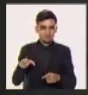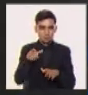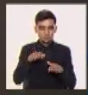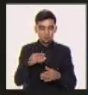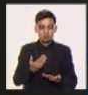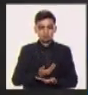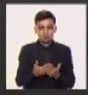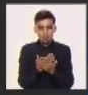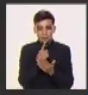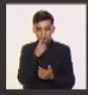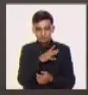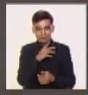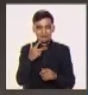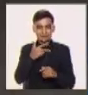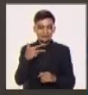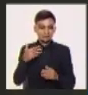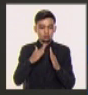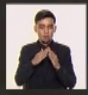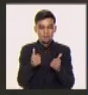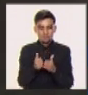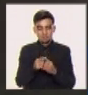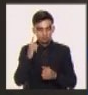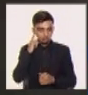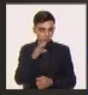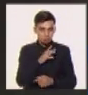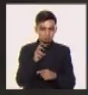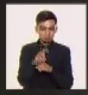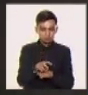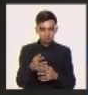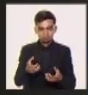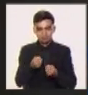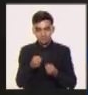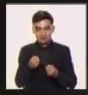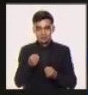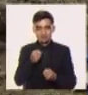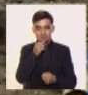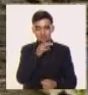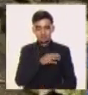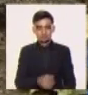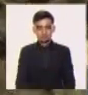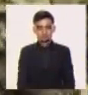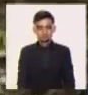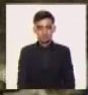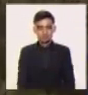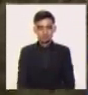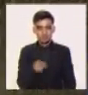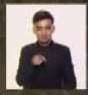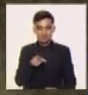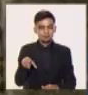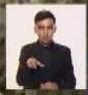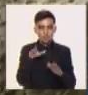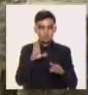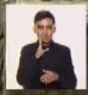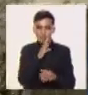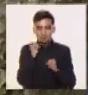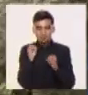услышал житель с третьего этажа. Его дом находится прямо напротив. Застать его нам не удалось. Вот в этом арыке мать оставила